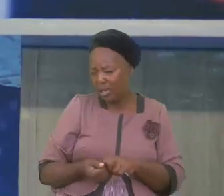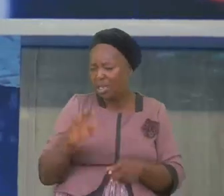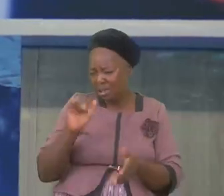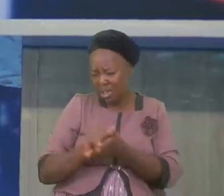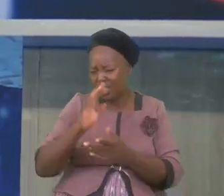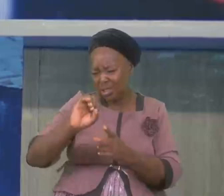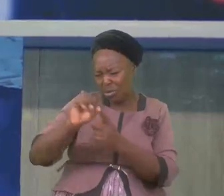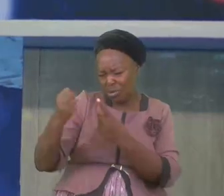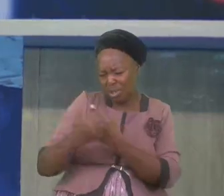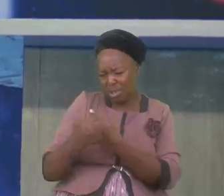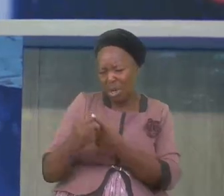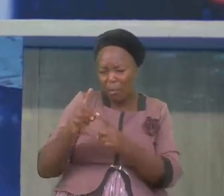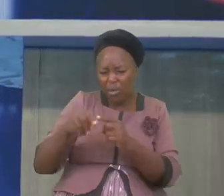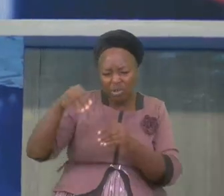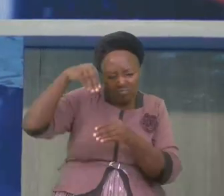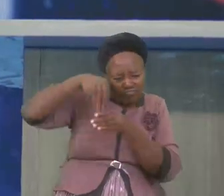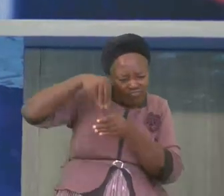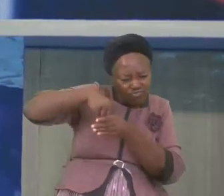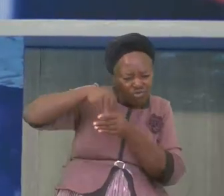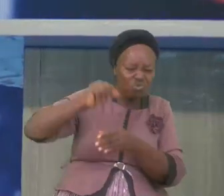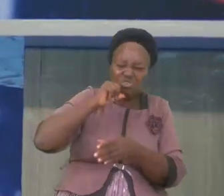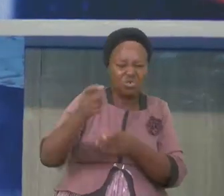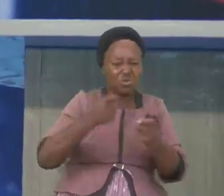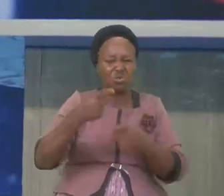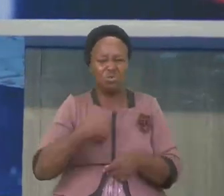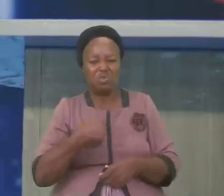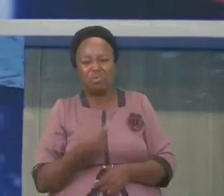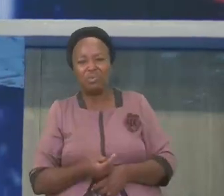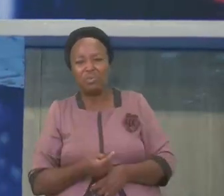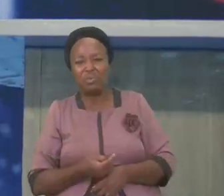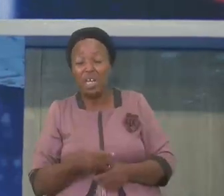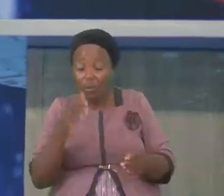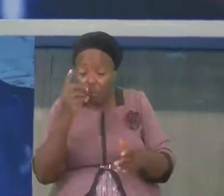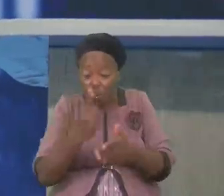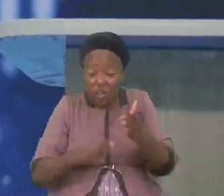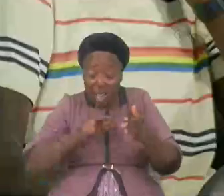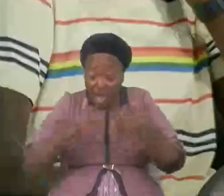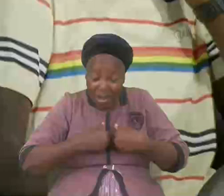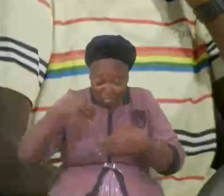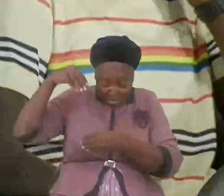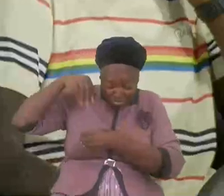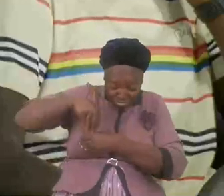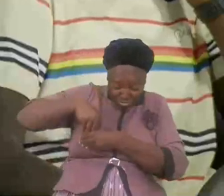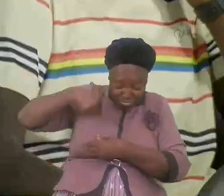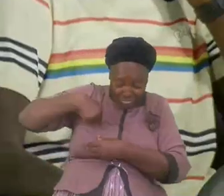Mais l'extérieur ne va pas me contrôler au-dedans de lui. Il avait